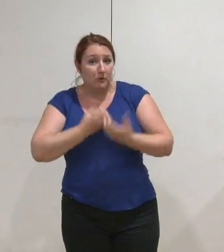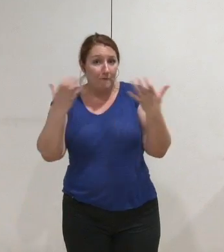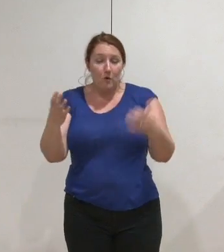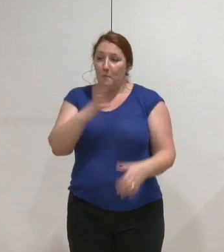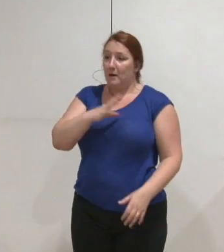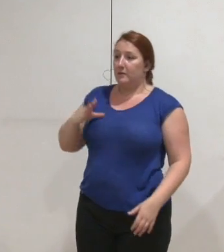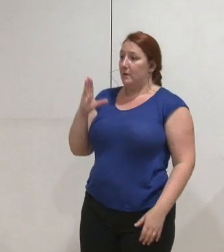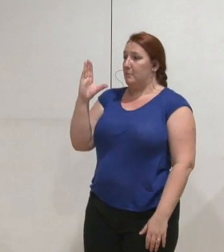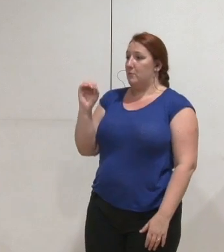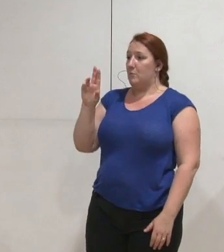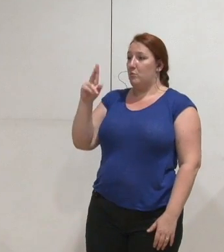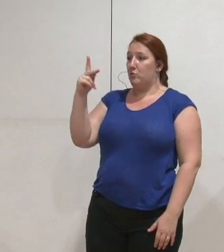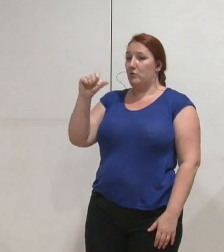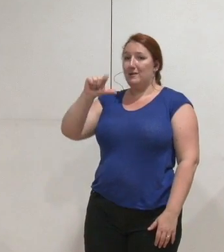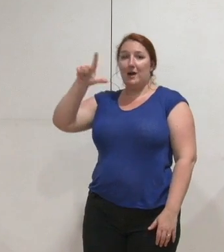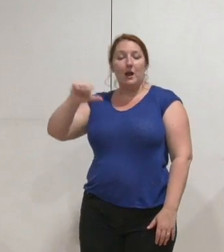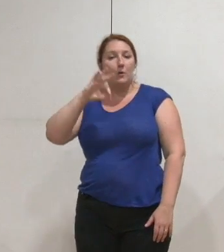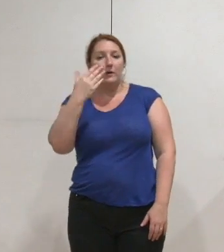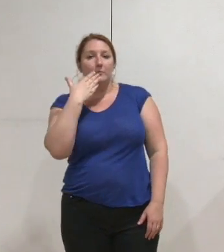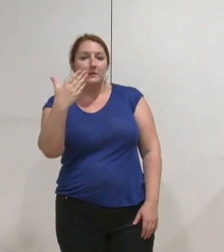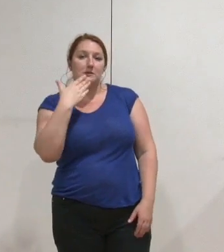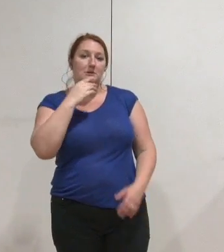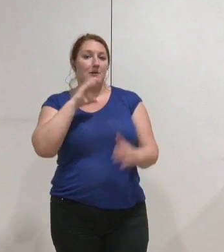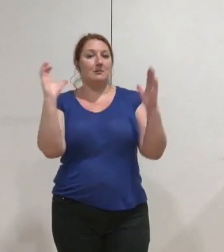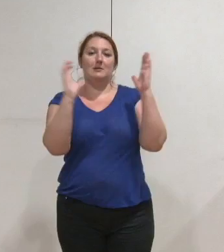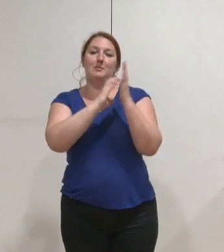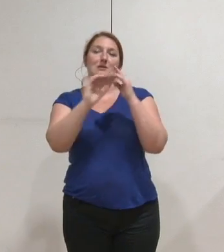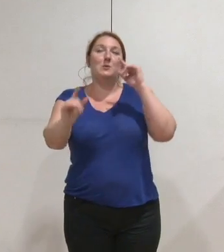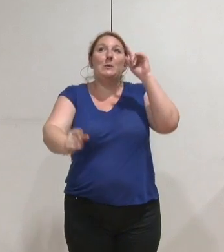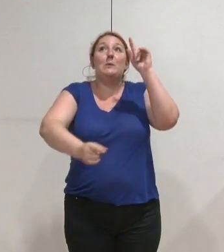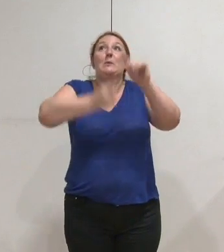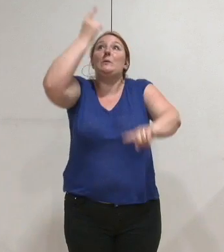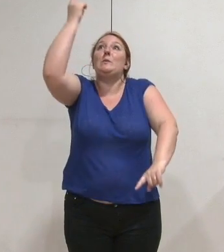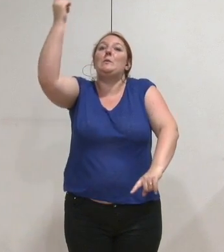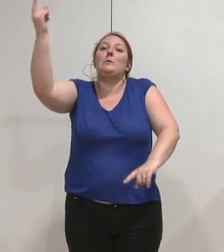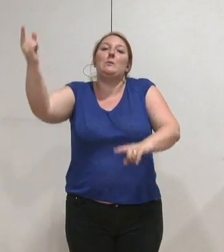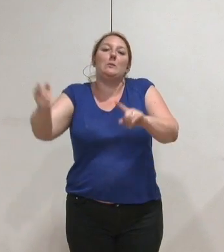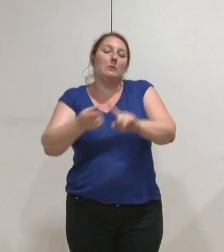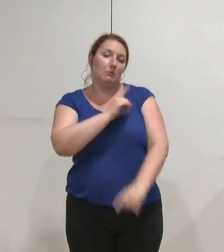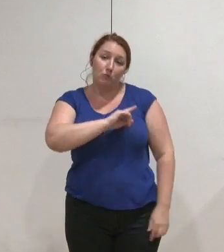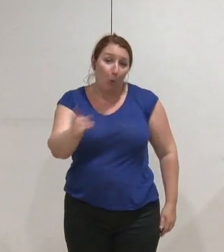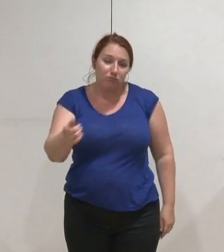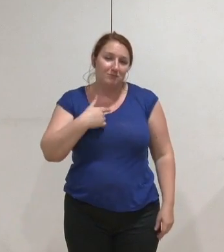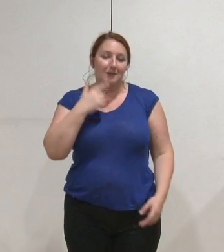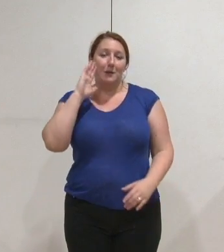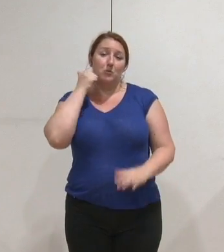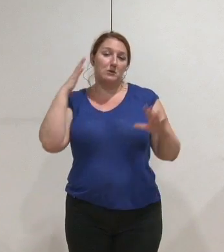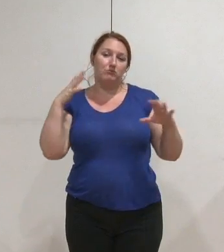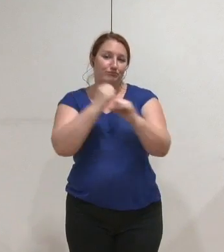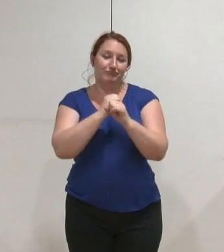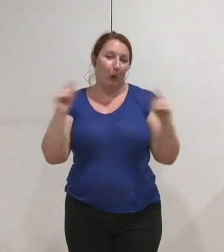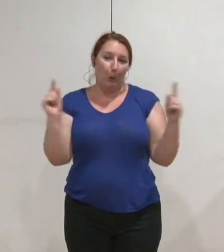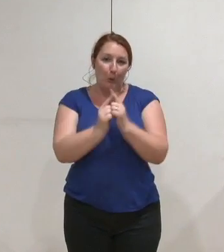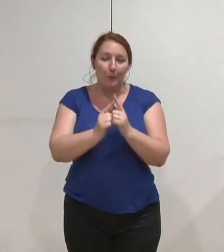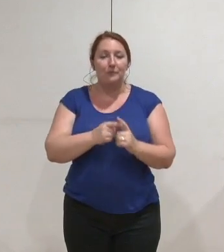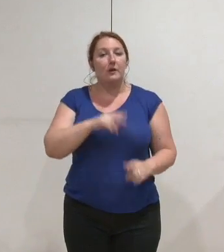merci je serai pas très longue sur cette délibération d'une importance trèsn anecdotique juste pour dire nous prenons acte bien